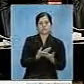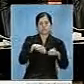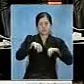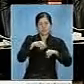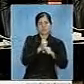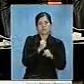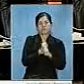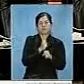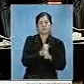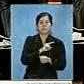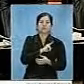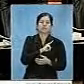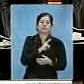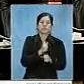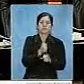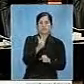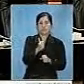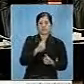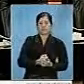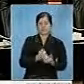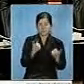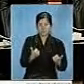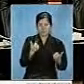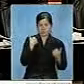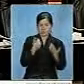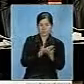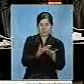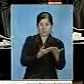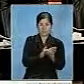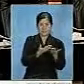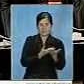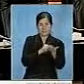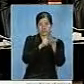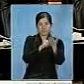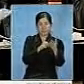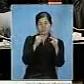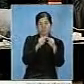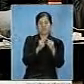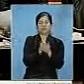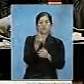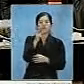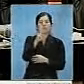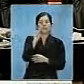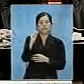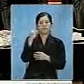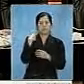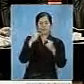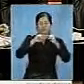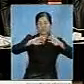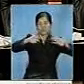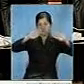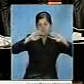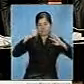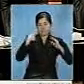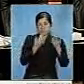ปแบบเท่านั้นขณะนี้การพิจารณาอยู่ในชั้นที่เตรียมจะเสนอต่อคณะรัฐมนตรีมีการกลั่นกรองมี